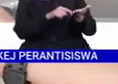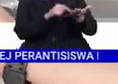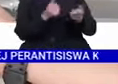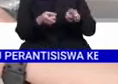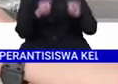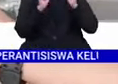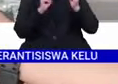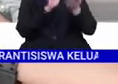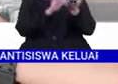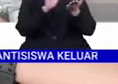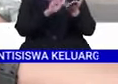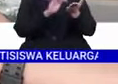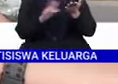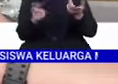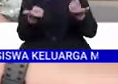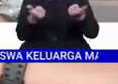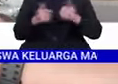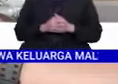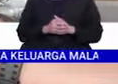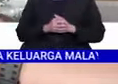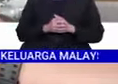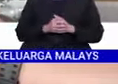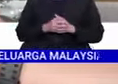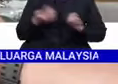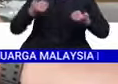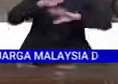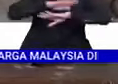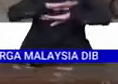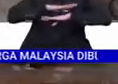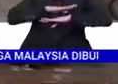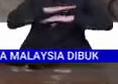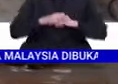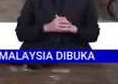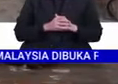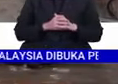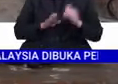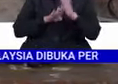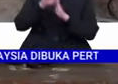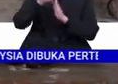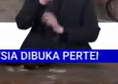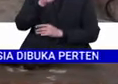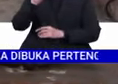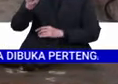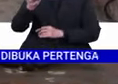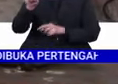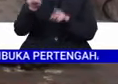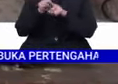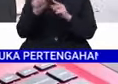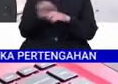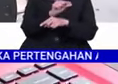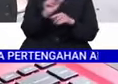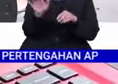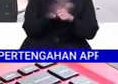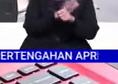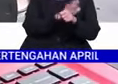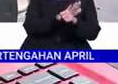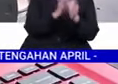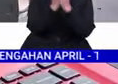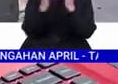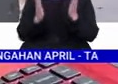clear jadi sangat memuaskan lah kemudahan pembangunan liputan 4G ini juga digunakan sepenuhnya